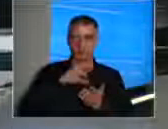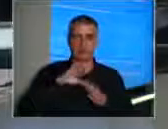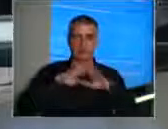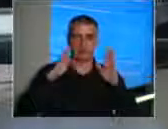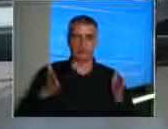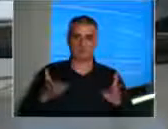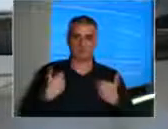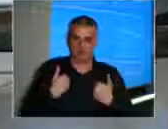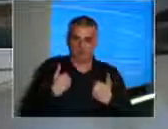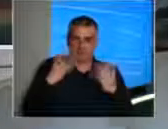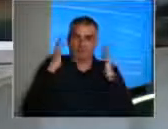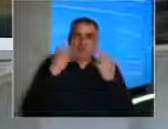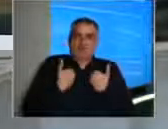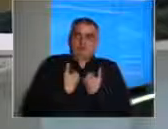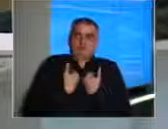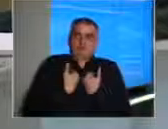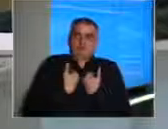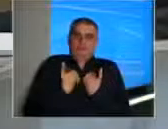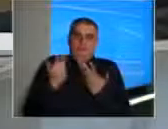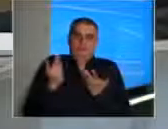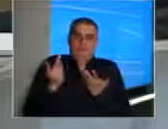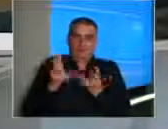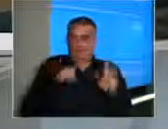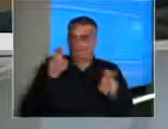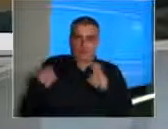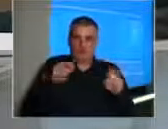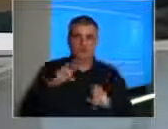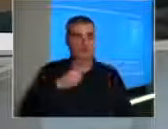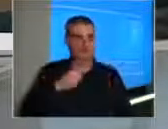הבסטה. אני נלחצתי. הוא